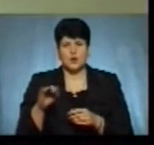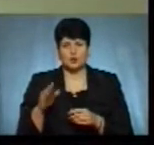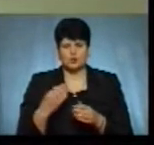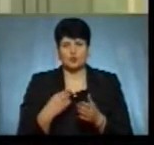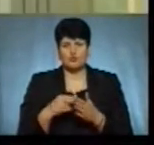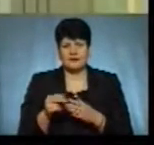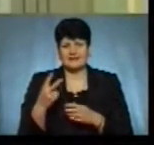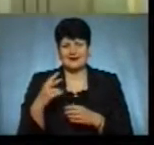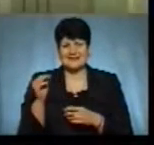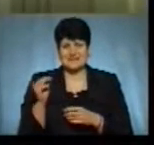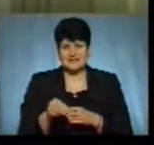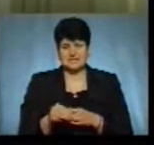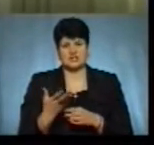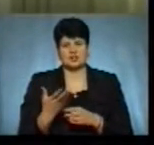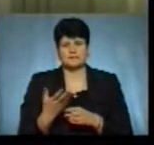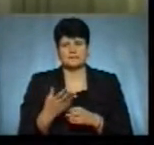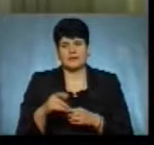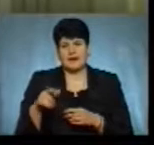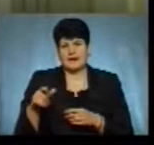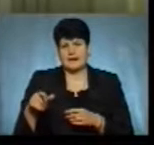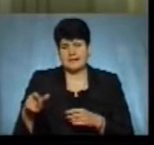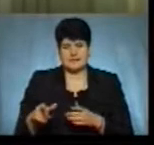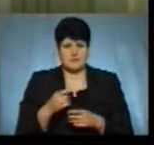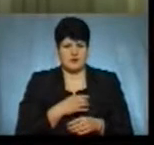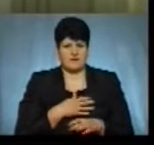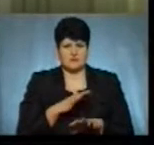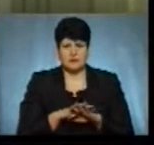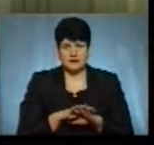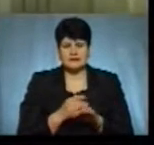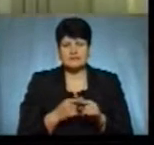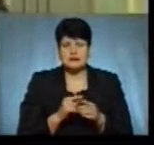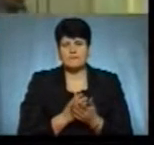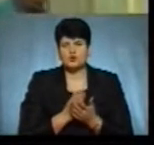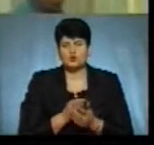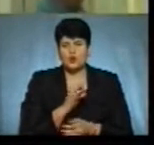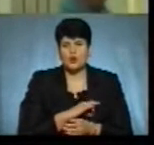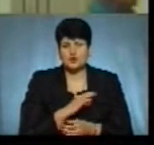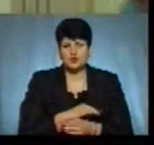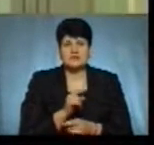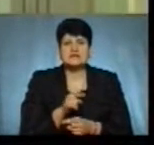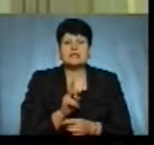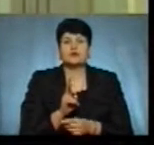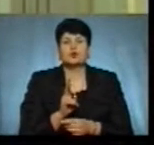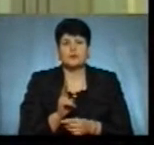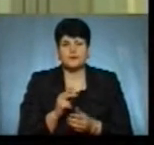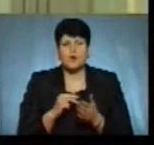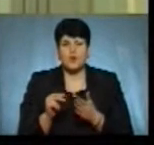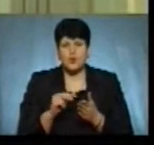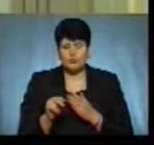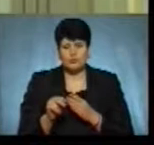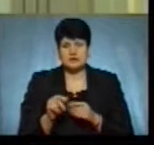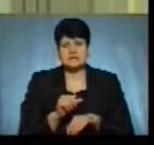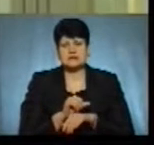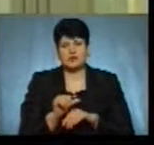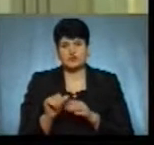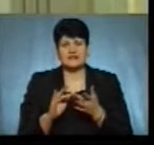клієнтів «Приватбанку». Якщо ви діючий клієнт банку, немає ніяких обмежень. Цією послугою користуються, по-перше, ті, хто купують за кордоном